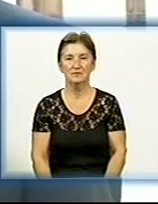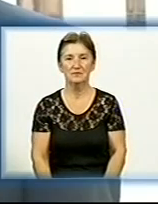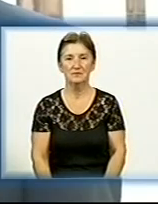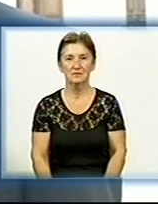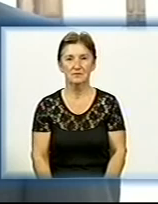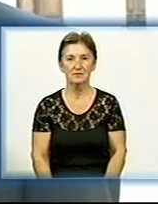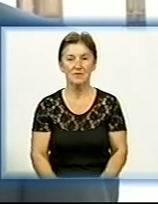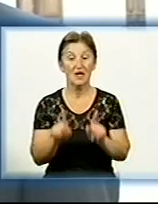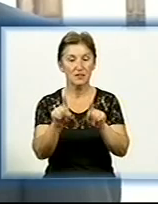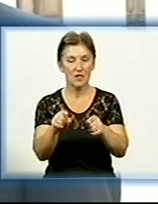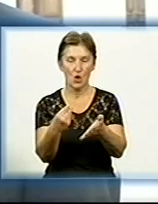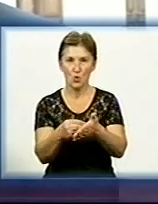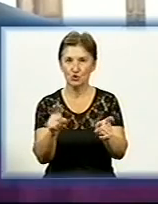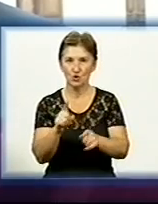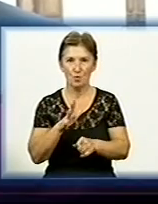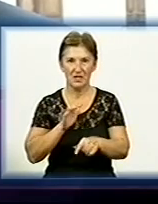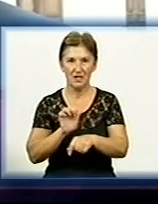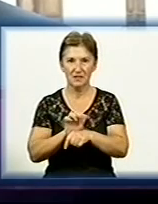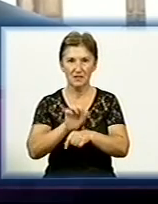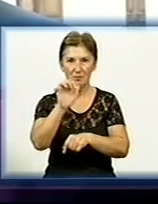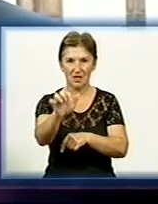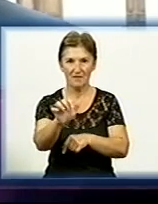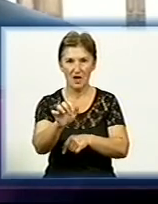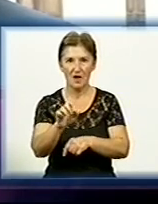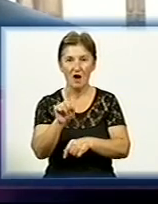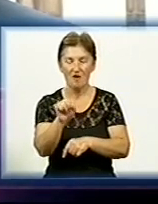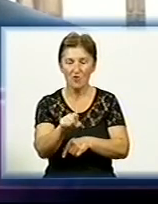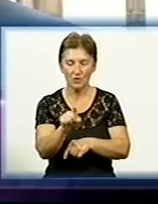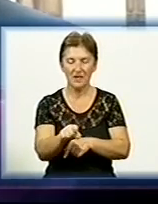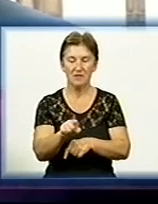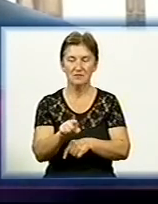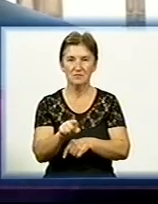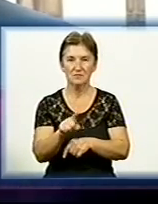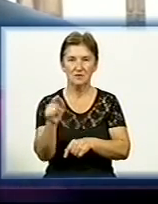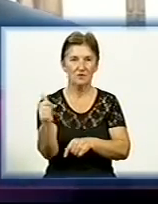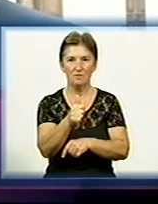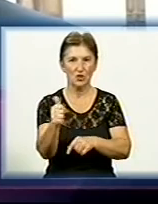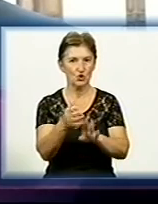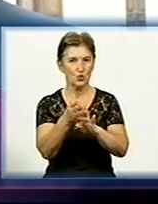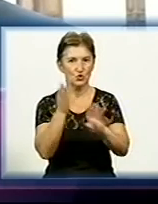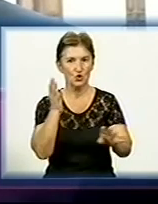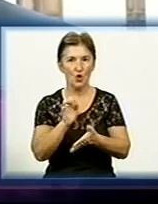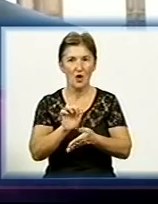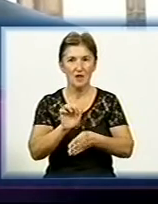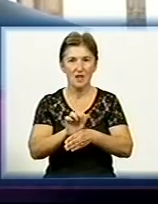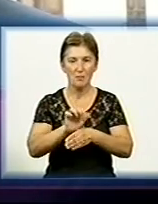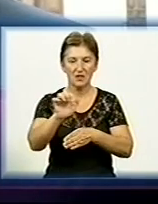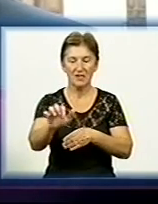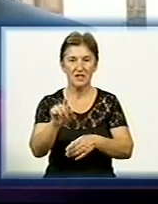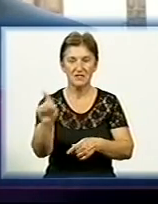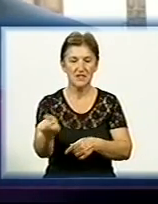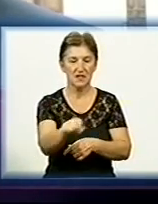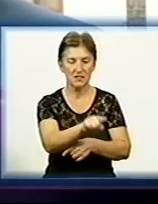Ті кошти, які були направлені в якості субвенції, вони в першу чергу направляються на ті